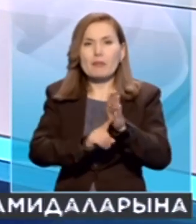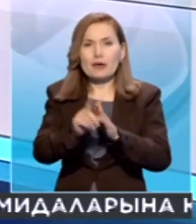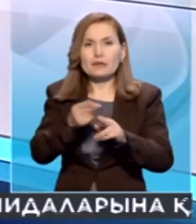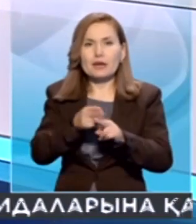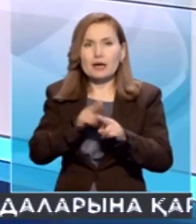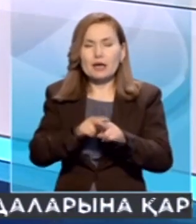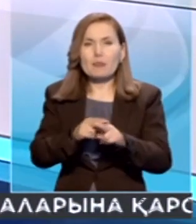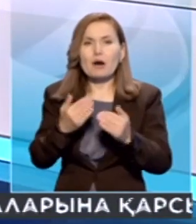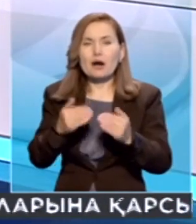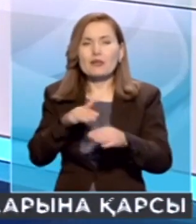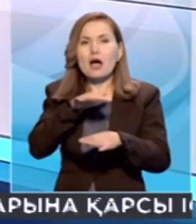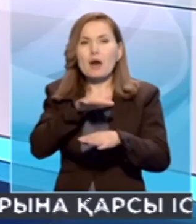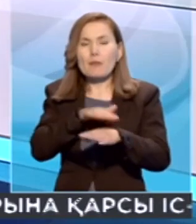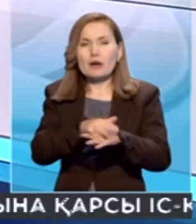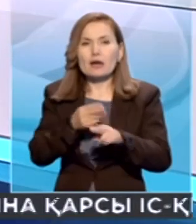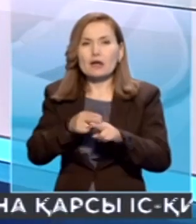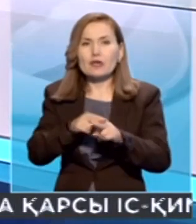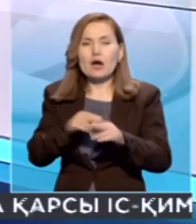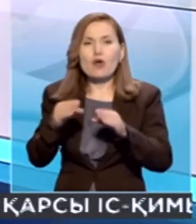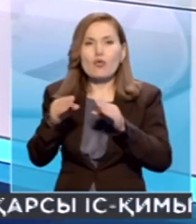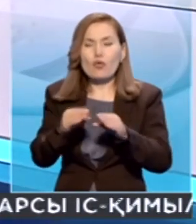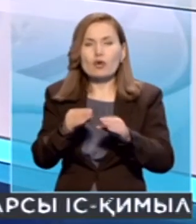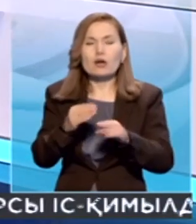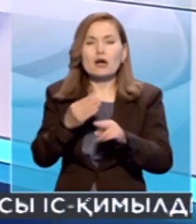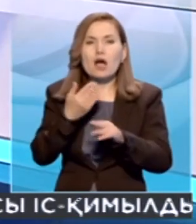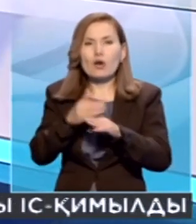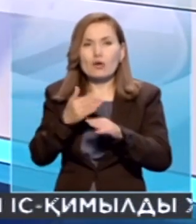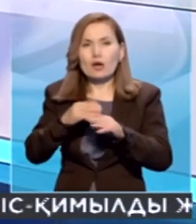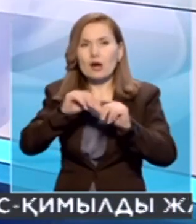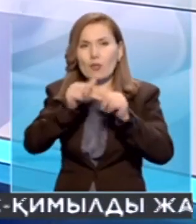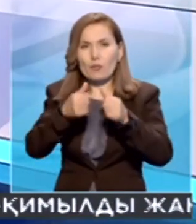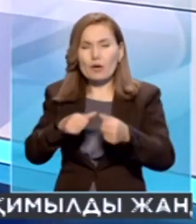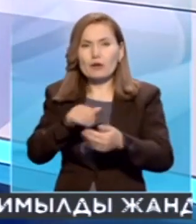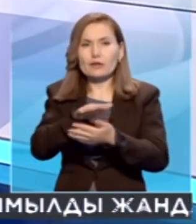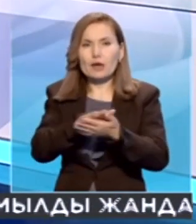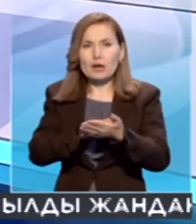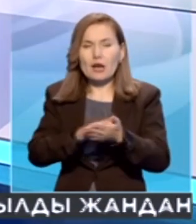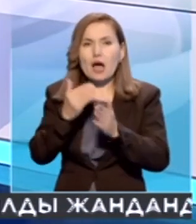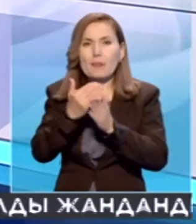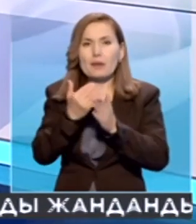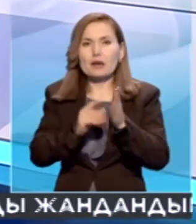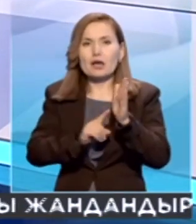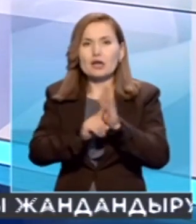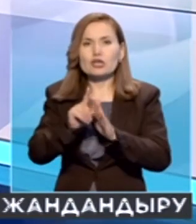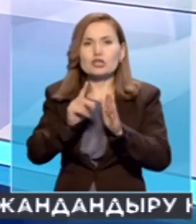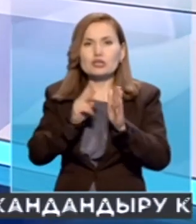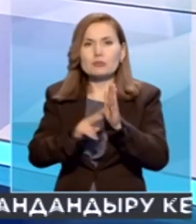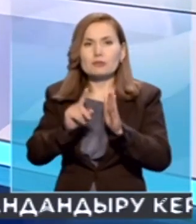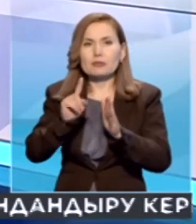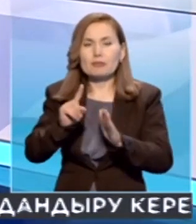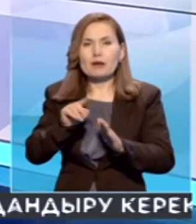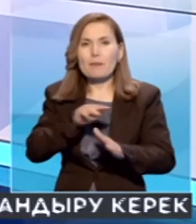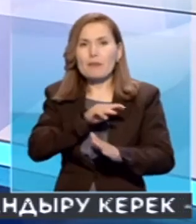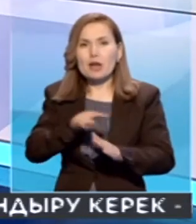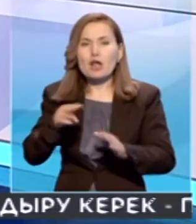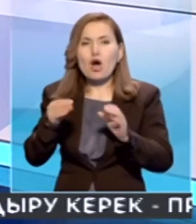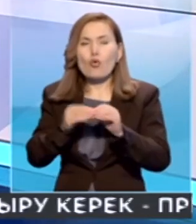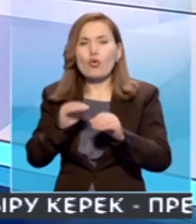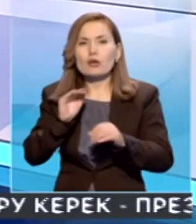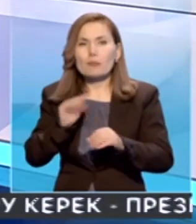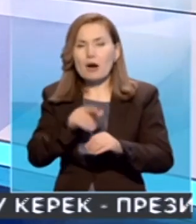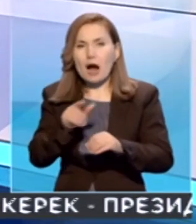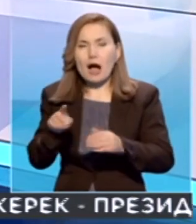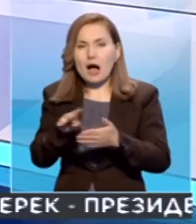қалған банктер көлік алу үшін несие беруді жалғастырады. Бағдарлама басталғалы 71 миллиард теңгеге 10 мыңға жуық азаматтың өтініші